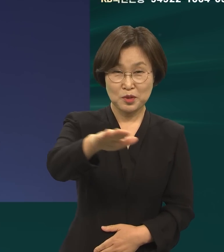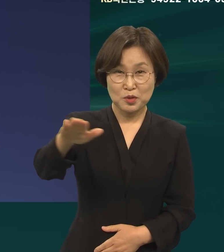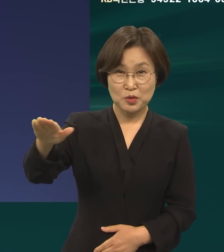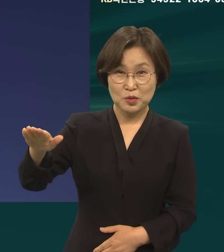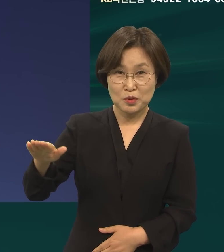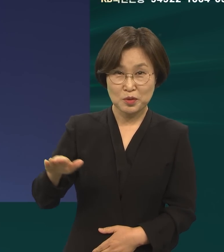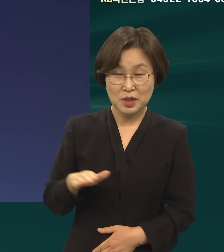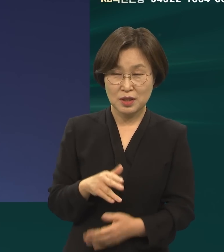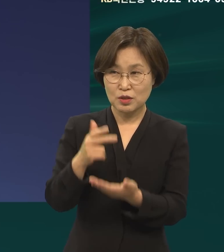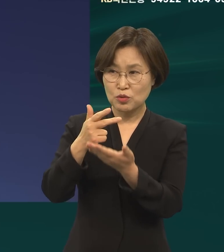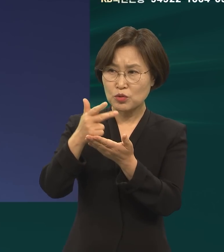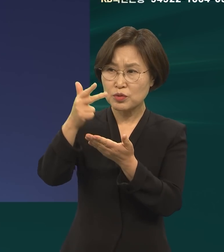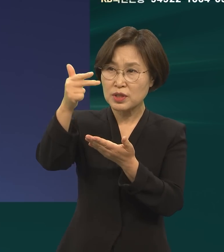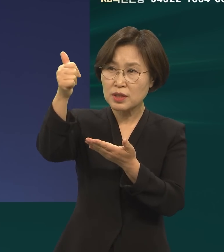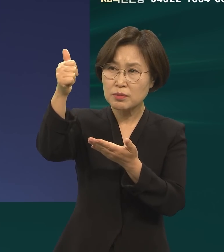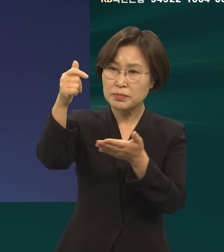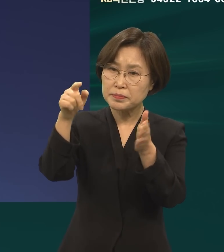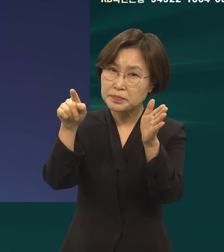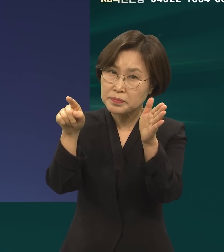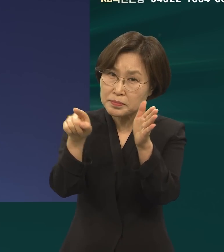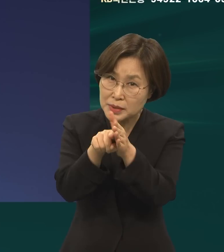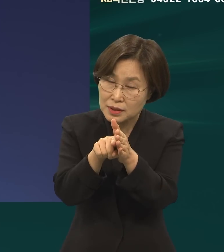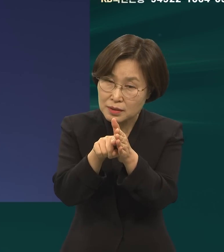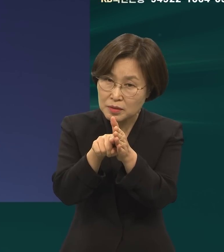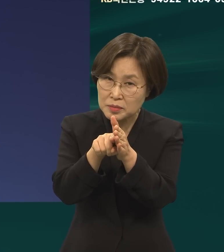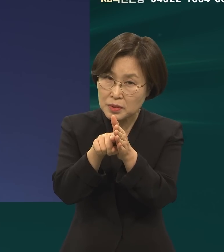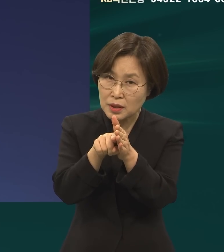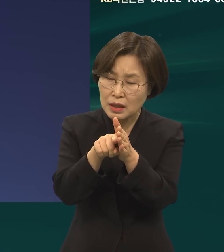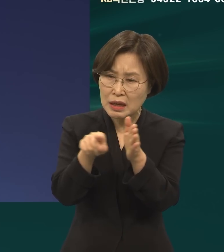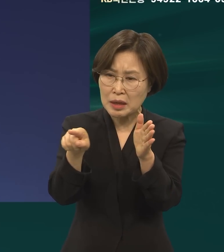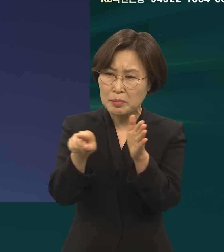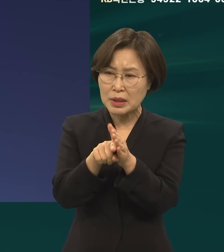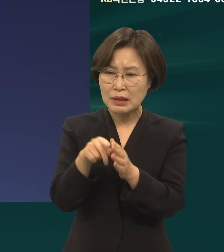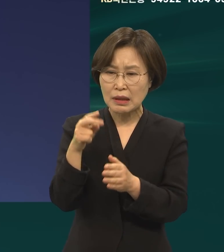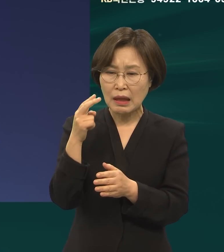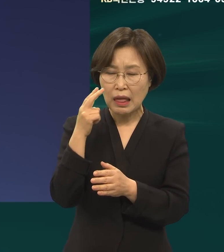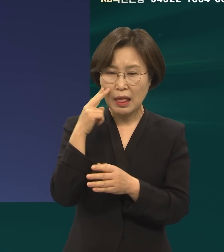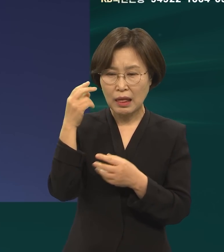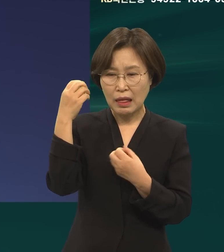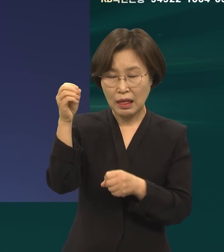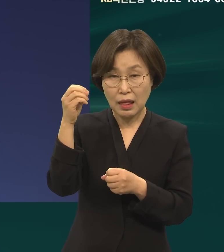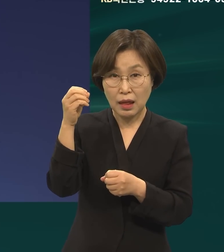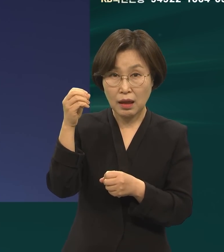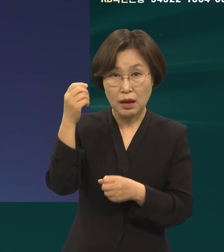주님을 믿는 것입니까? 믿는 척하는 것입니까?